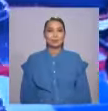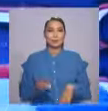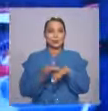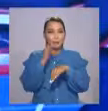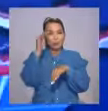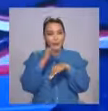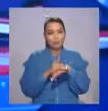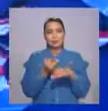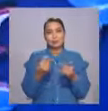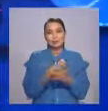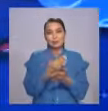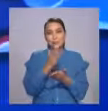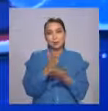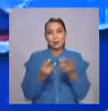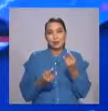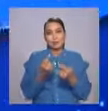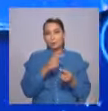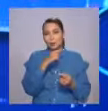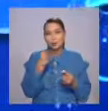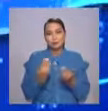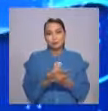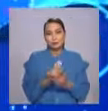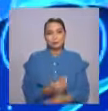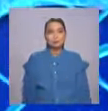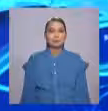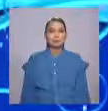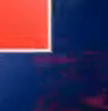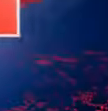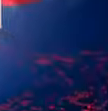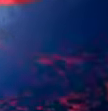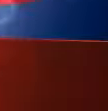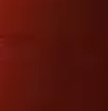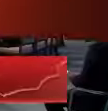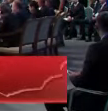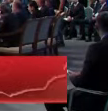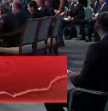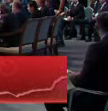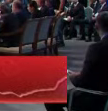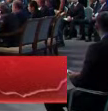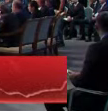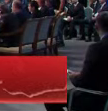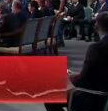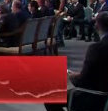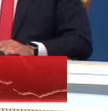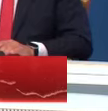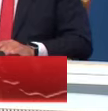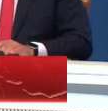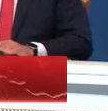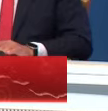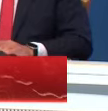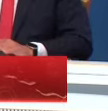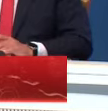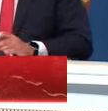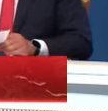Добрый вечер. В эфире «Астана Таймс». В студии работает Жанна Ситхан. И коротко о главном. О повышенной террористической